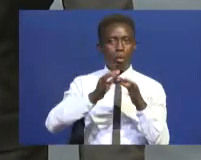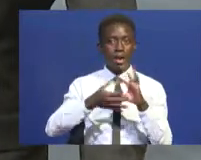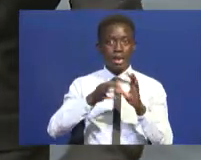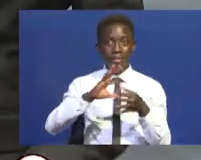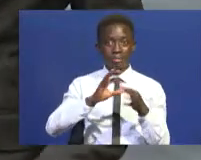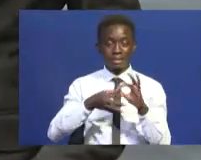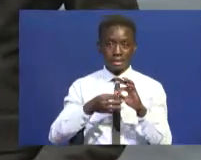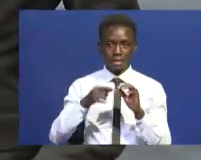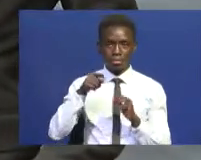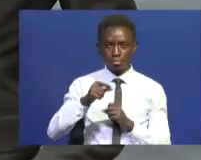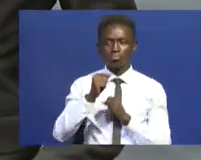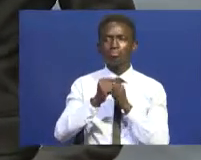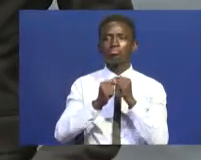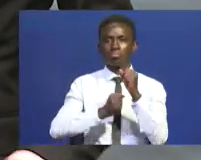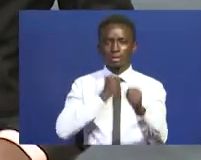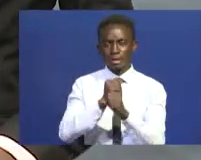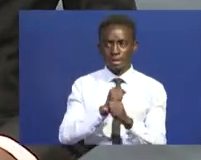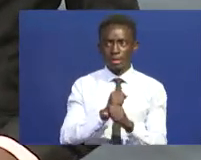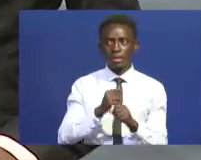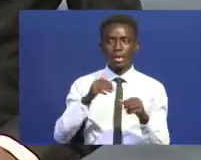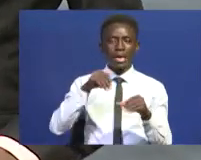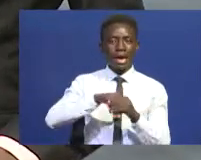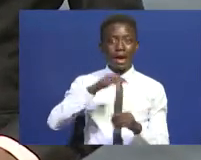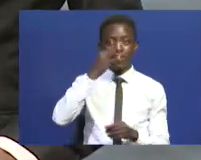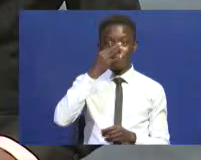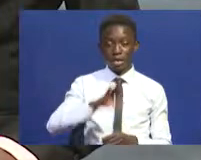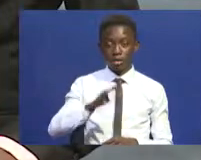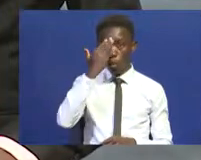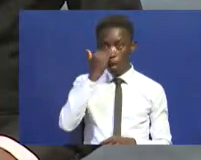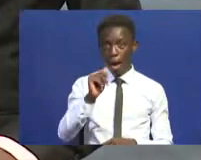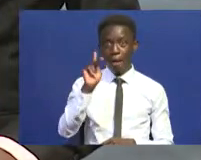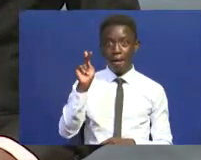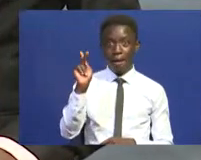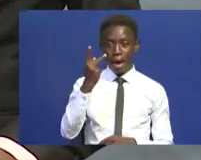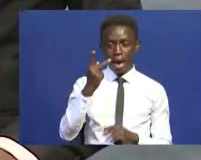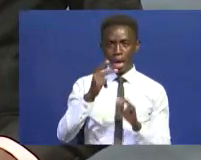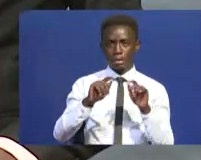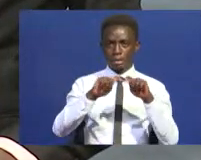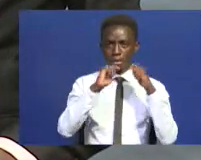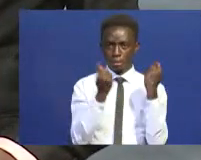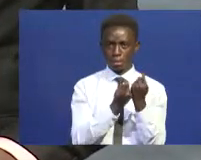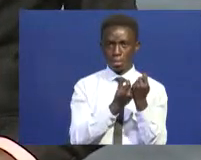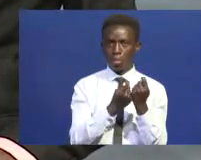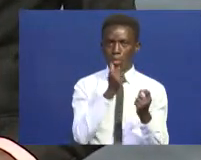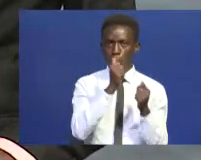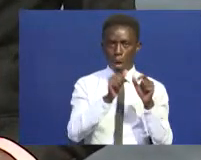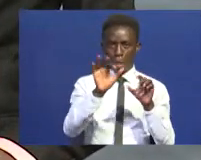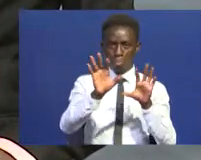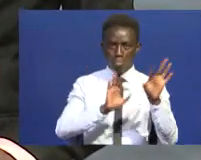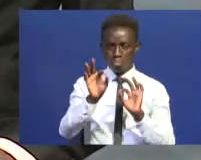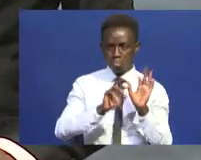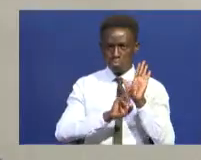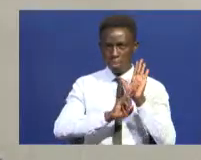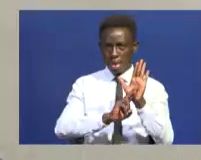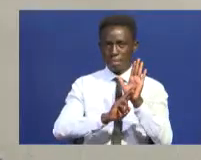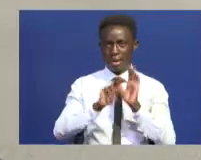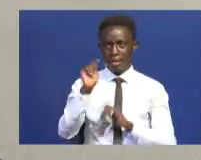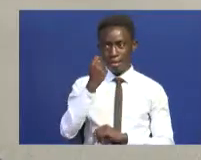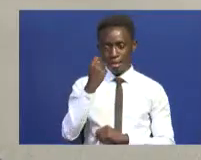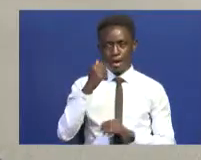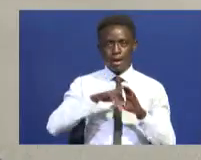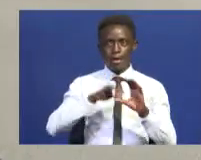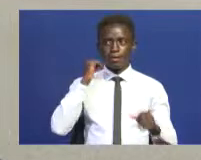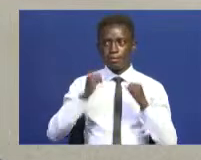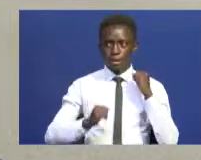huu baadaye huko nchini Ufaransa, Paris, kwani kikosi cha Kenya kitakachowakilisha Kenya katika mashindano ya marathoni kwa wanaume